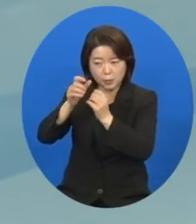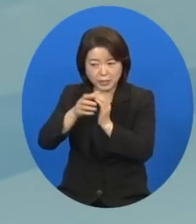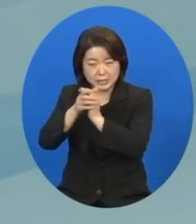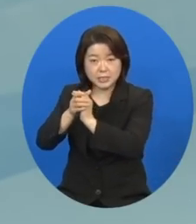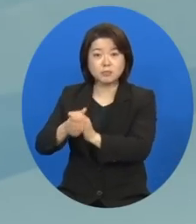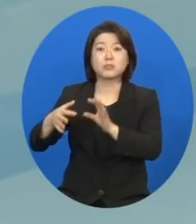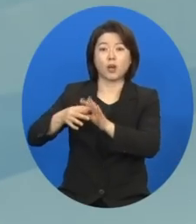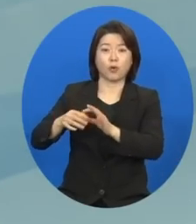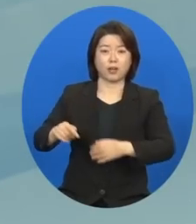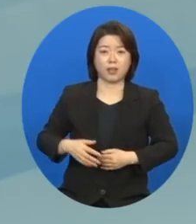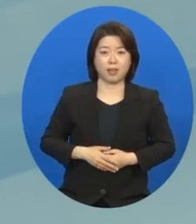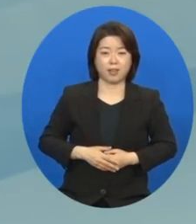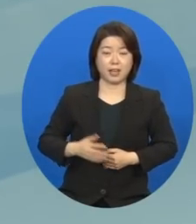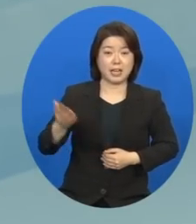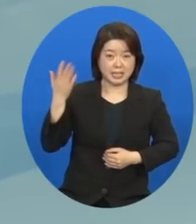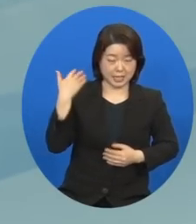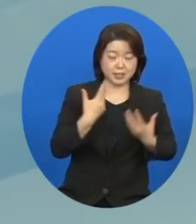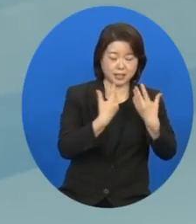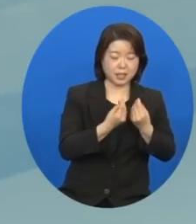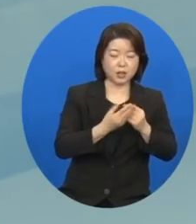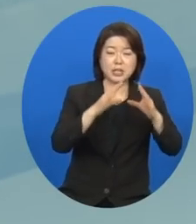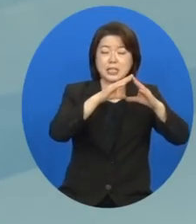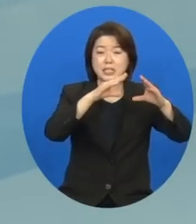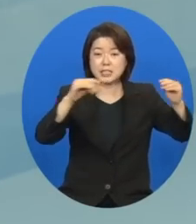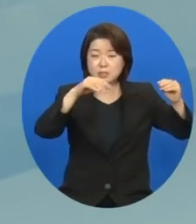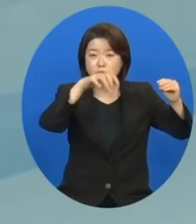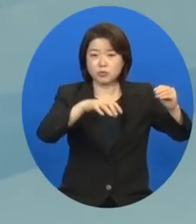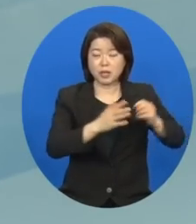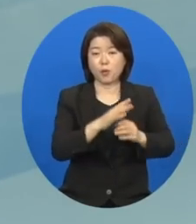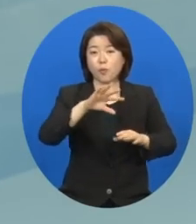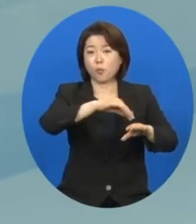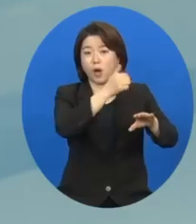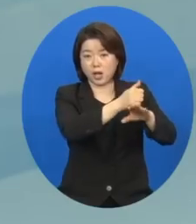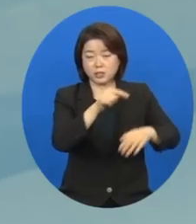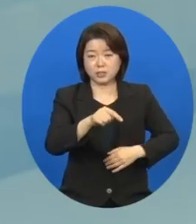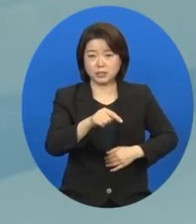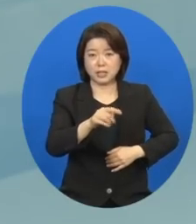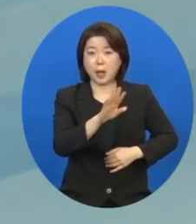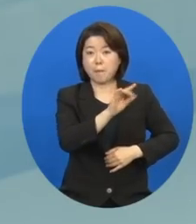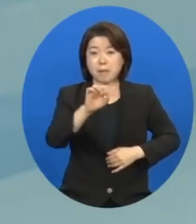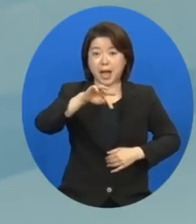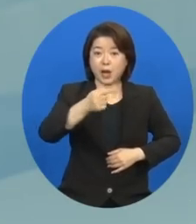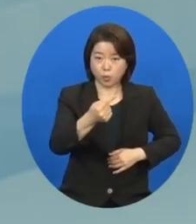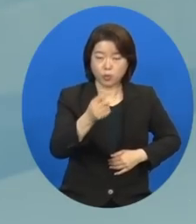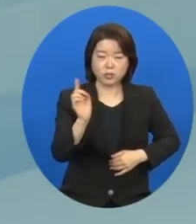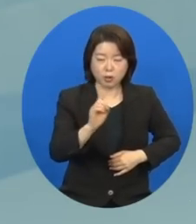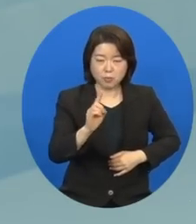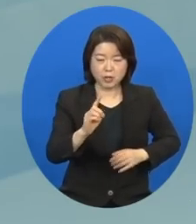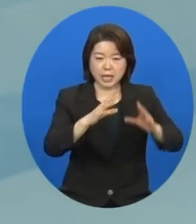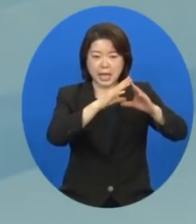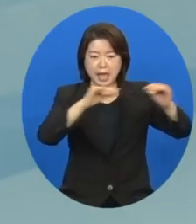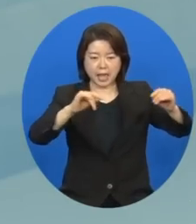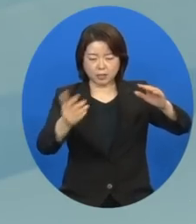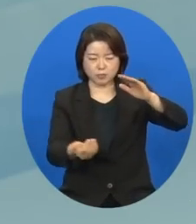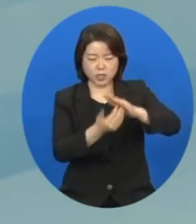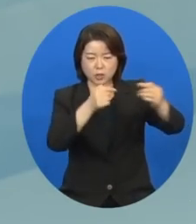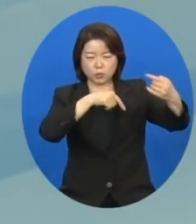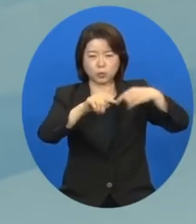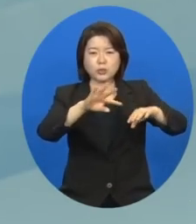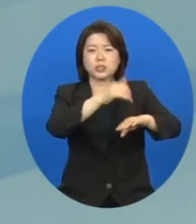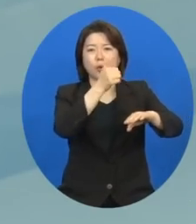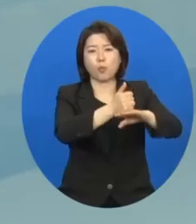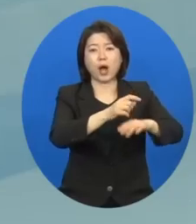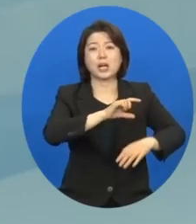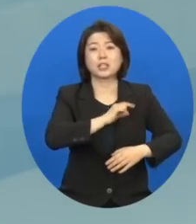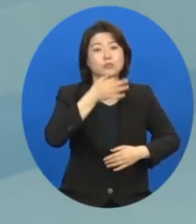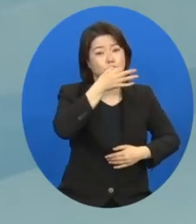들어서 여러분 바로 왕이라고 했을 때 바로는 이름이 아닙니다. 애굽의 최고 통치자의 칭호거든요. 그 이름은 따로 있는 거예요.